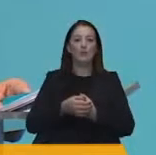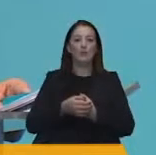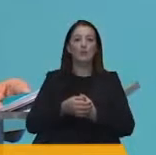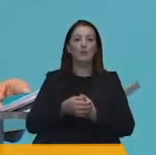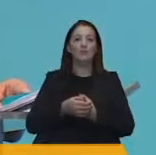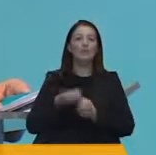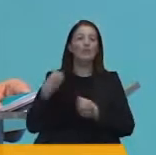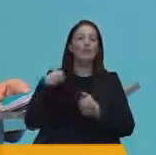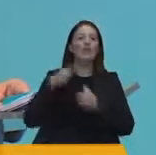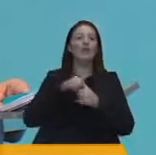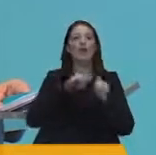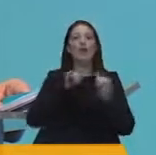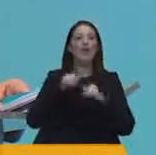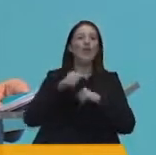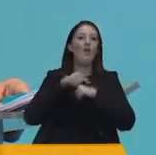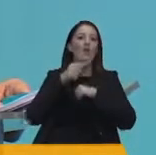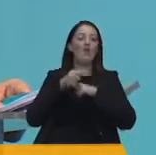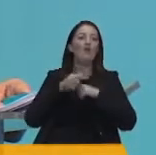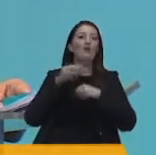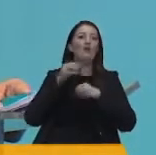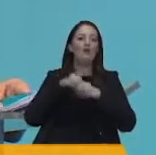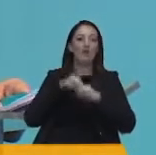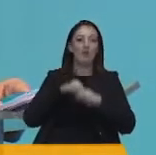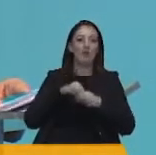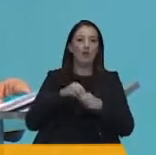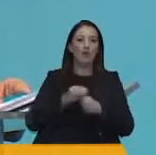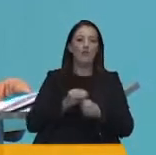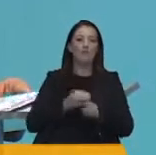Yine aynı hafta içerisinde